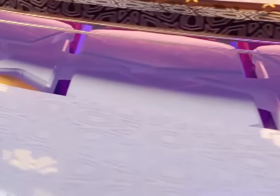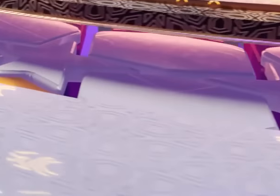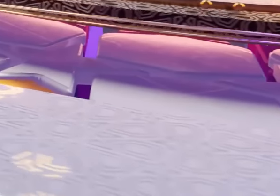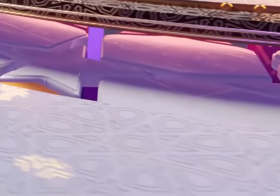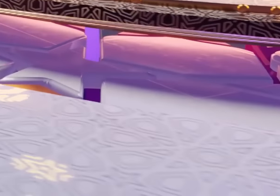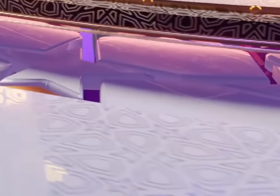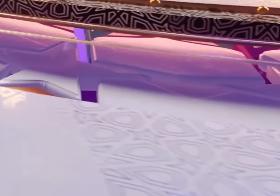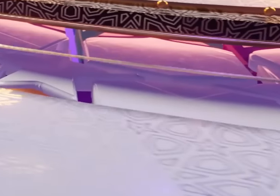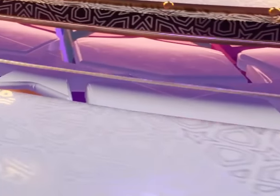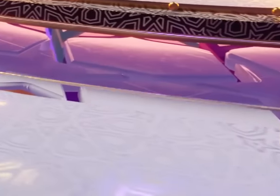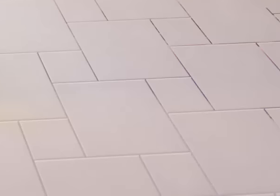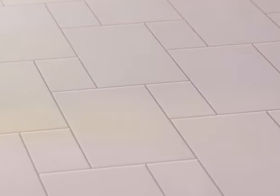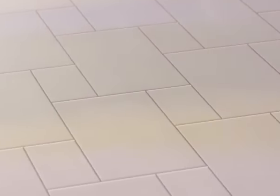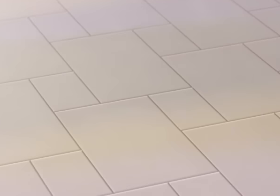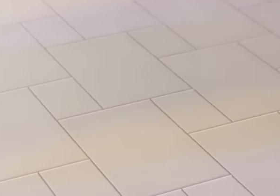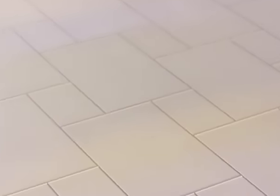Waj'alhu lana